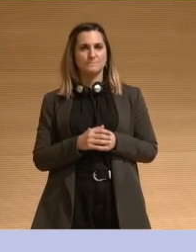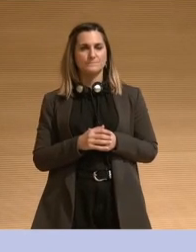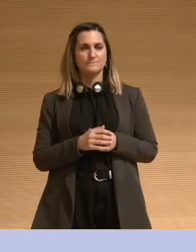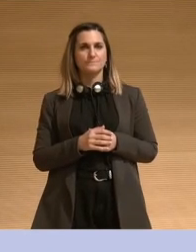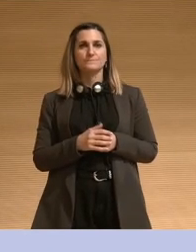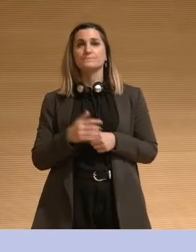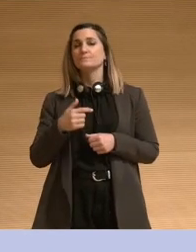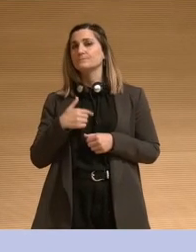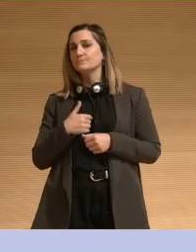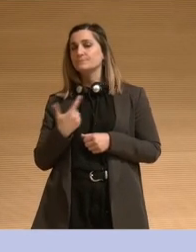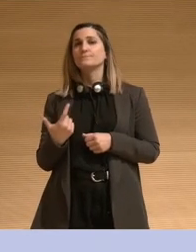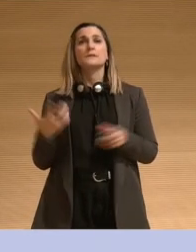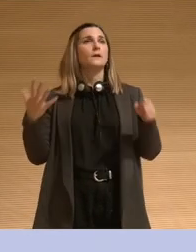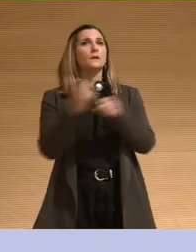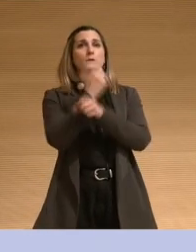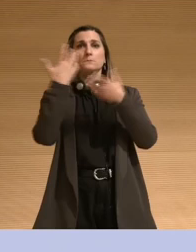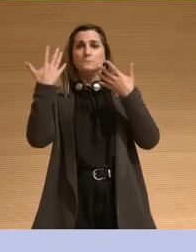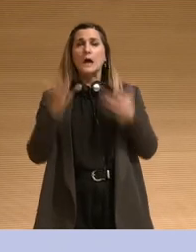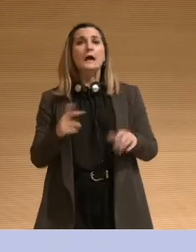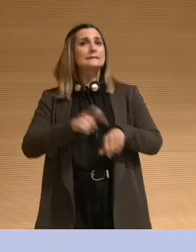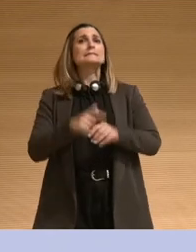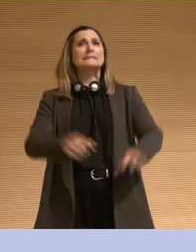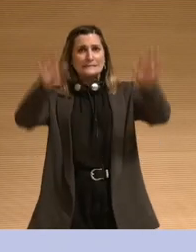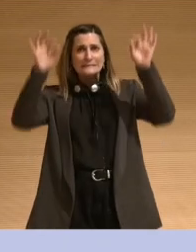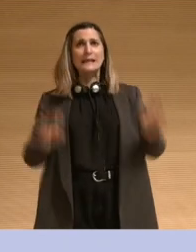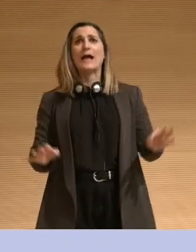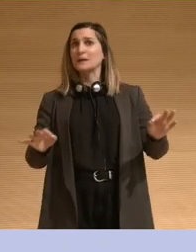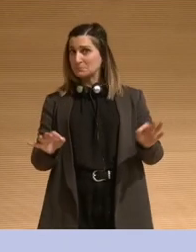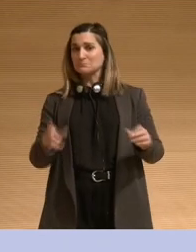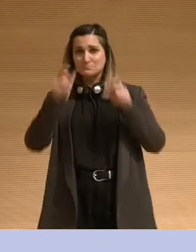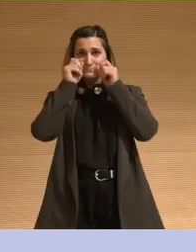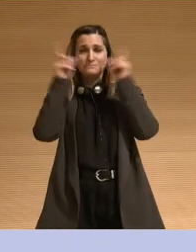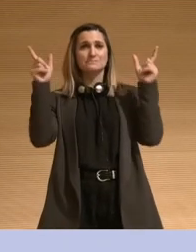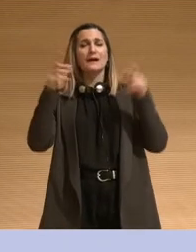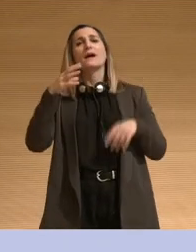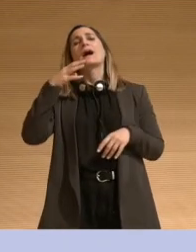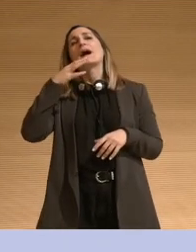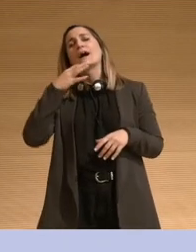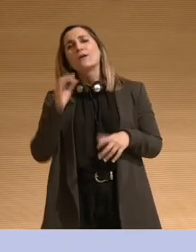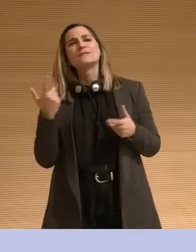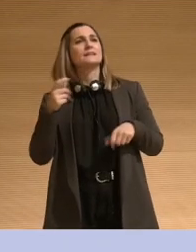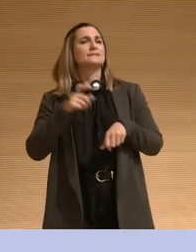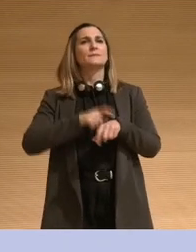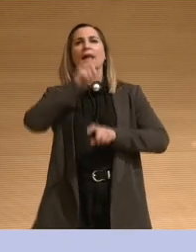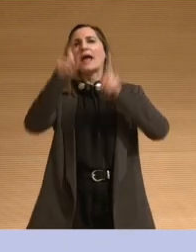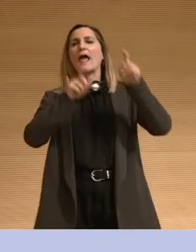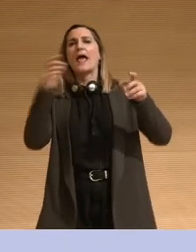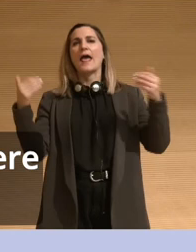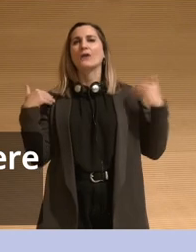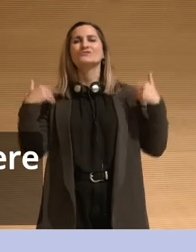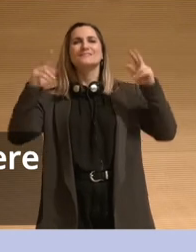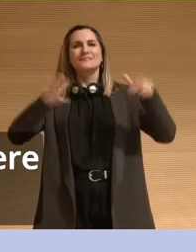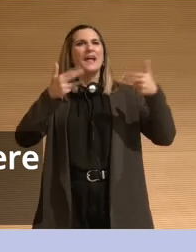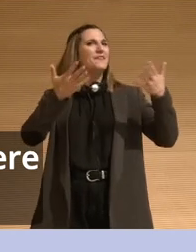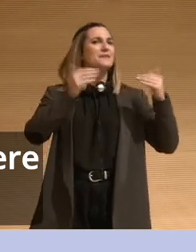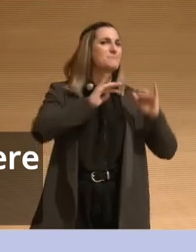Έχουμε καταφέρει το ακατόρθωτο να είμαστε στο χρόνο, αλλά παρόλα αυτά, επειδή δεν έχουμε κάποια προς το παρόν ερώτηση διαδικτυακά,